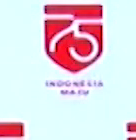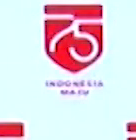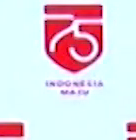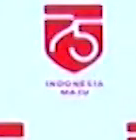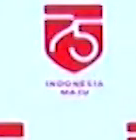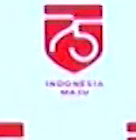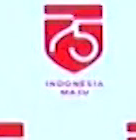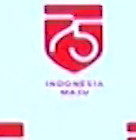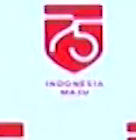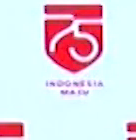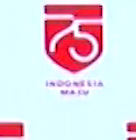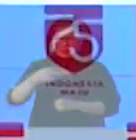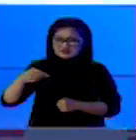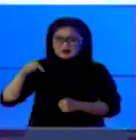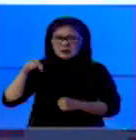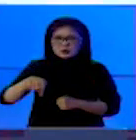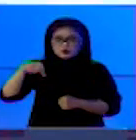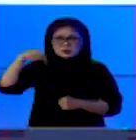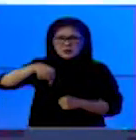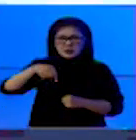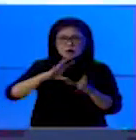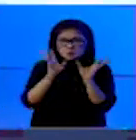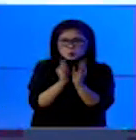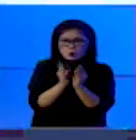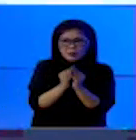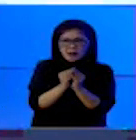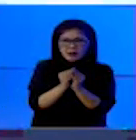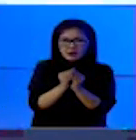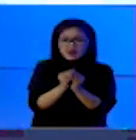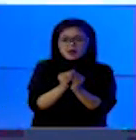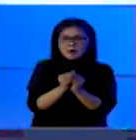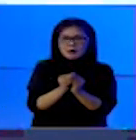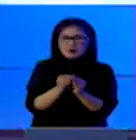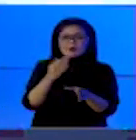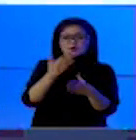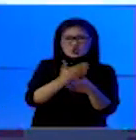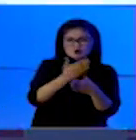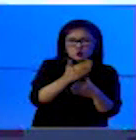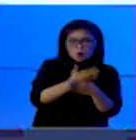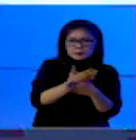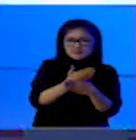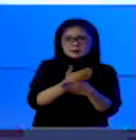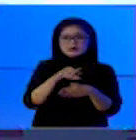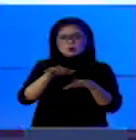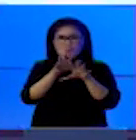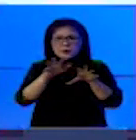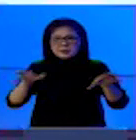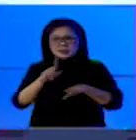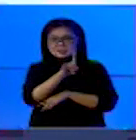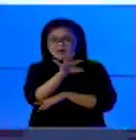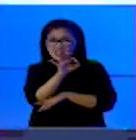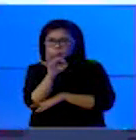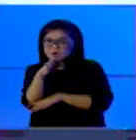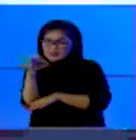Indonesia, bangsa Indonesia mencapai angka yang secara psikologis cukup berarti, yaitu 100 ribu, dan